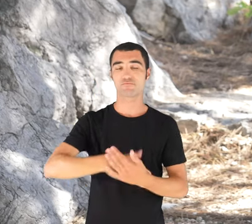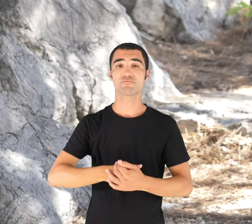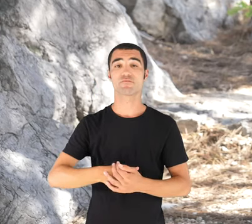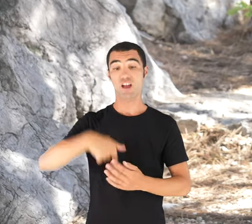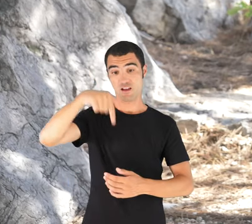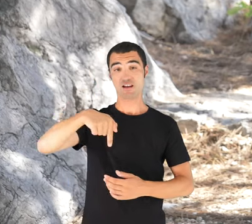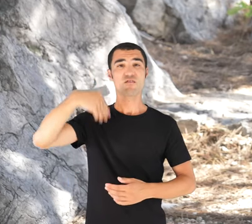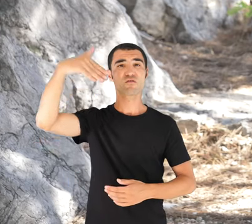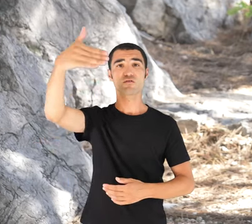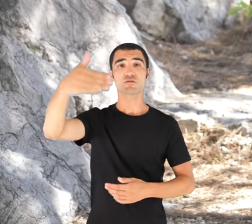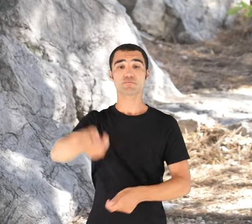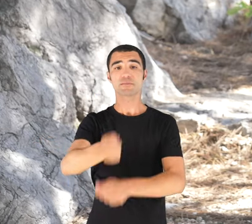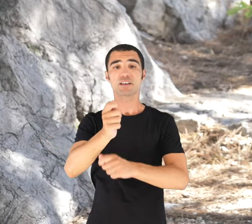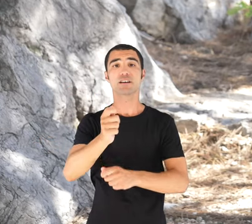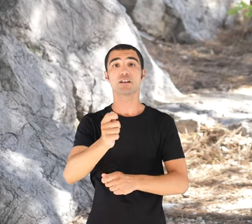així,